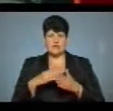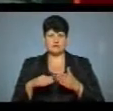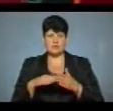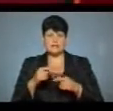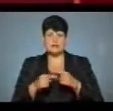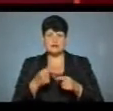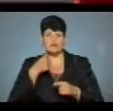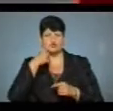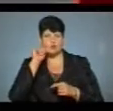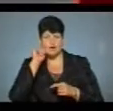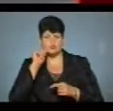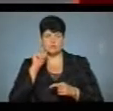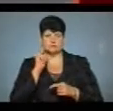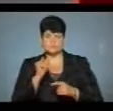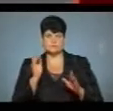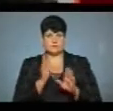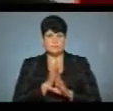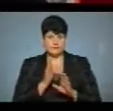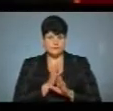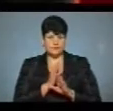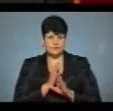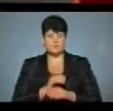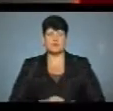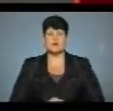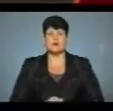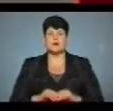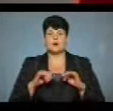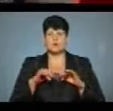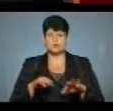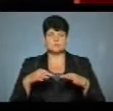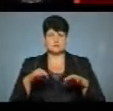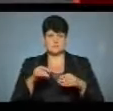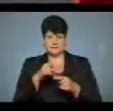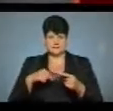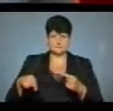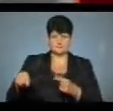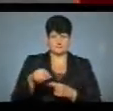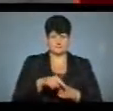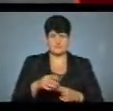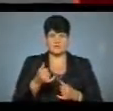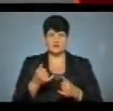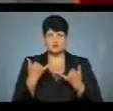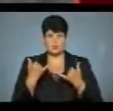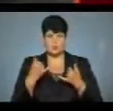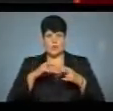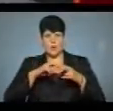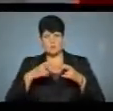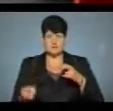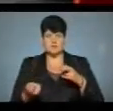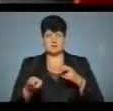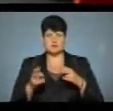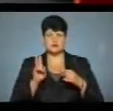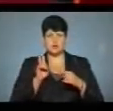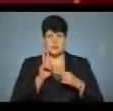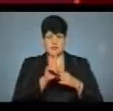негоди. Рух електротранспорту поблизу експериментального кільця в Тернополі, де сьогодні обірвалася тролейбусна лінія,